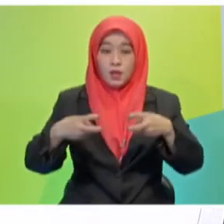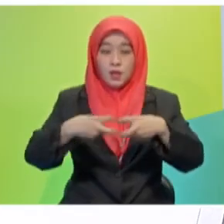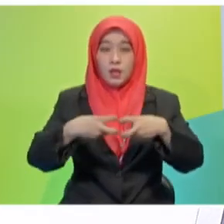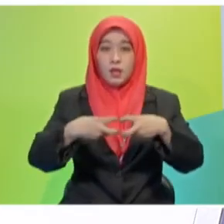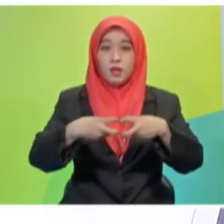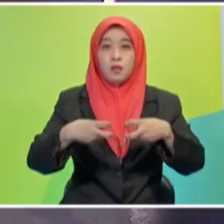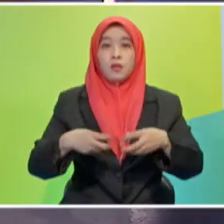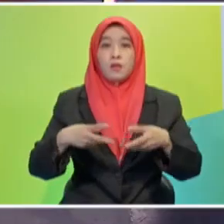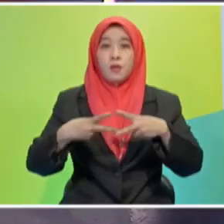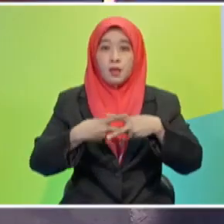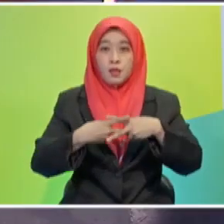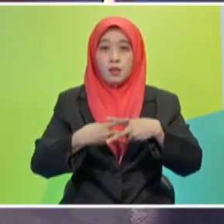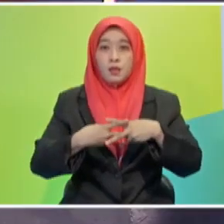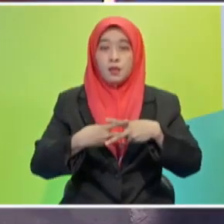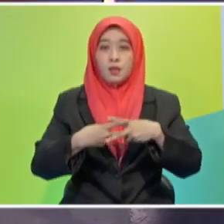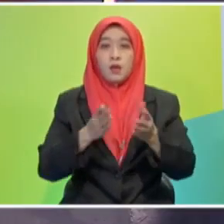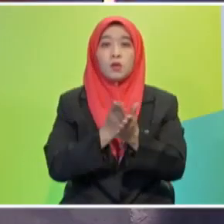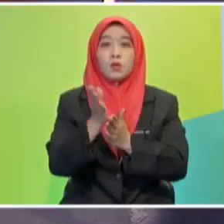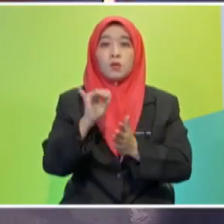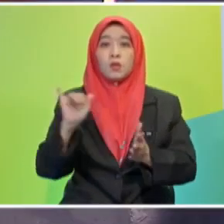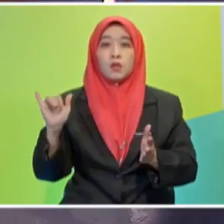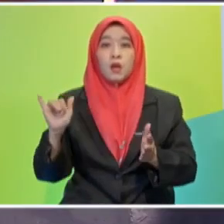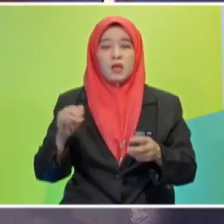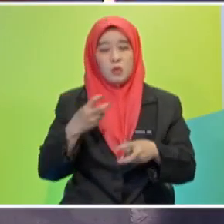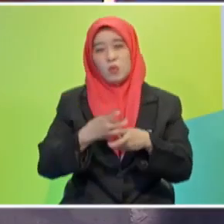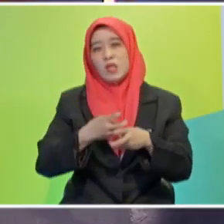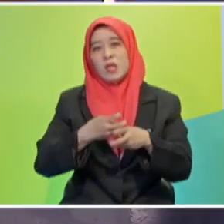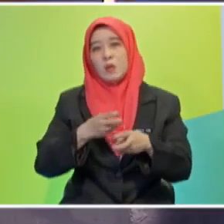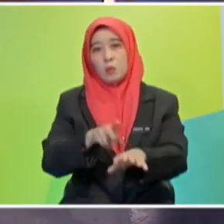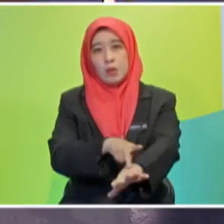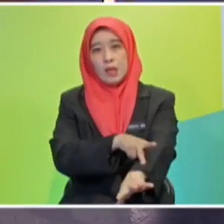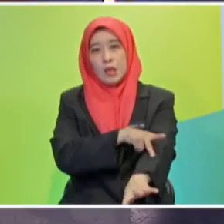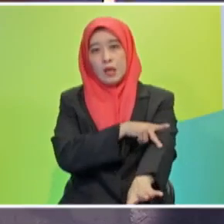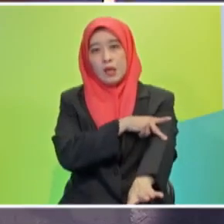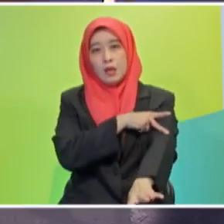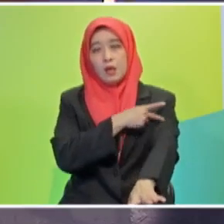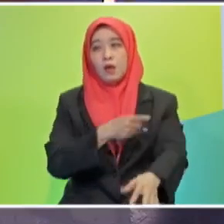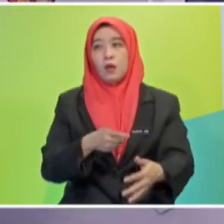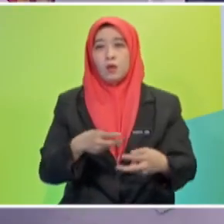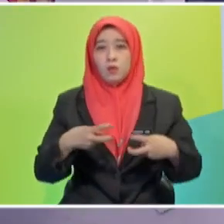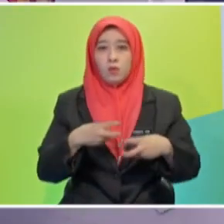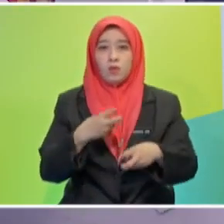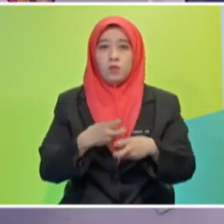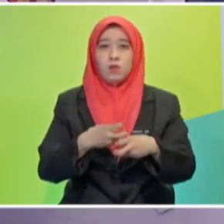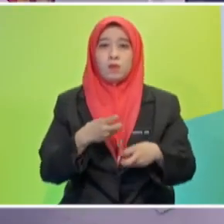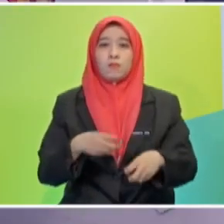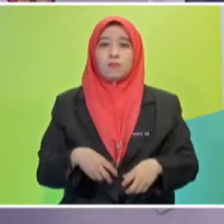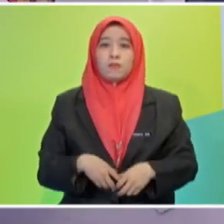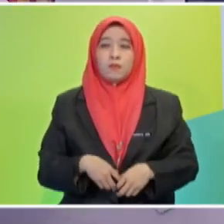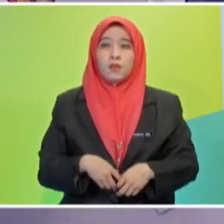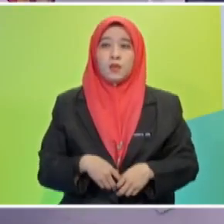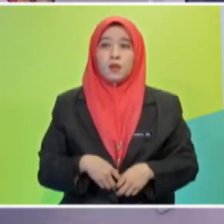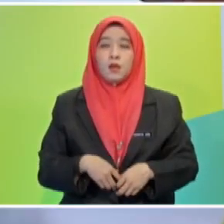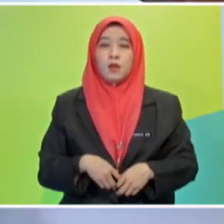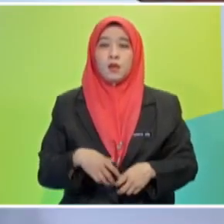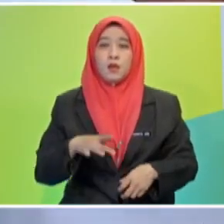Okey, seterusnya. Ni susah sikit man. Oh. Wah, panjang. Yang ini. Yang ni saya rasa